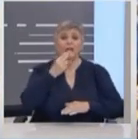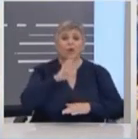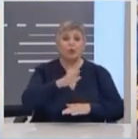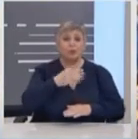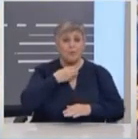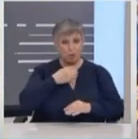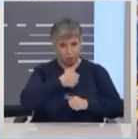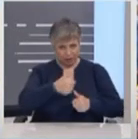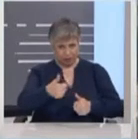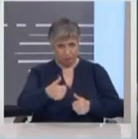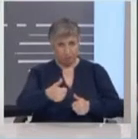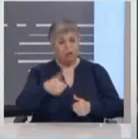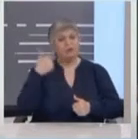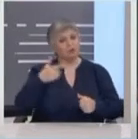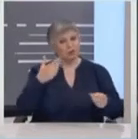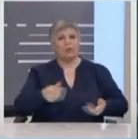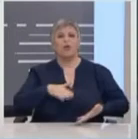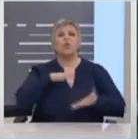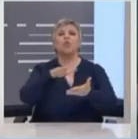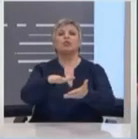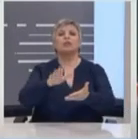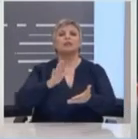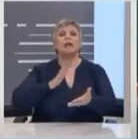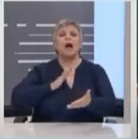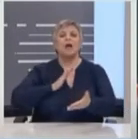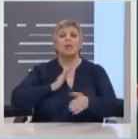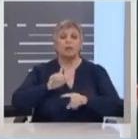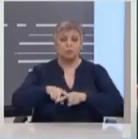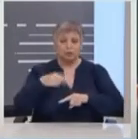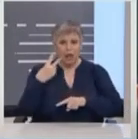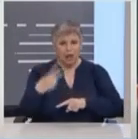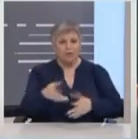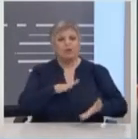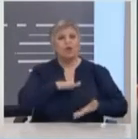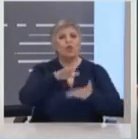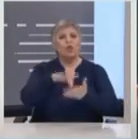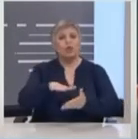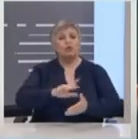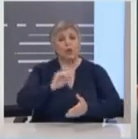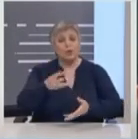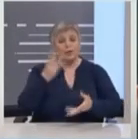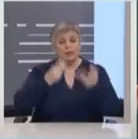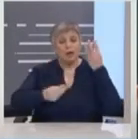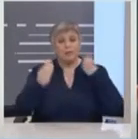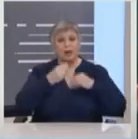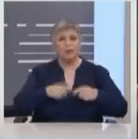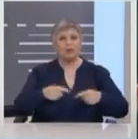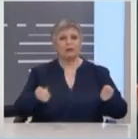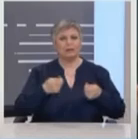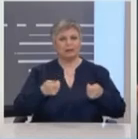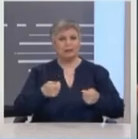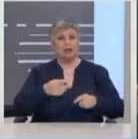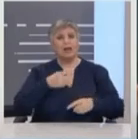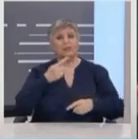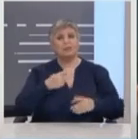στον ελληνικό λαό το φάκελο της Κύπρου, τον οποίο τον κρατάτε επτασφράγιστα κλειστό, και ας αναφέρουμε ότι στις 14